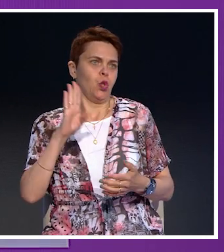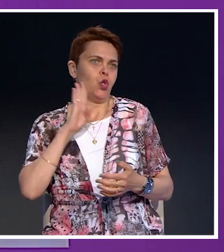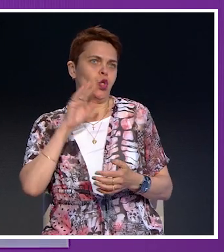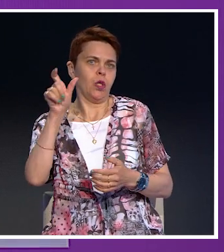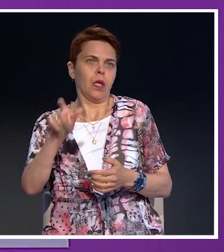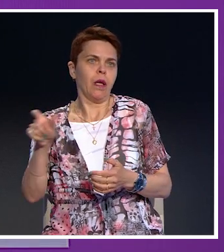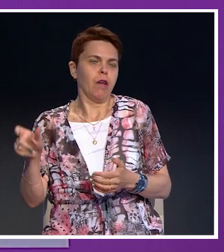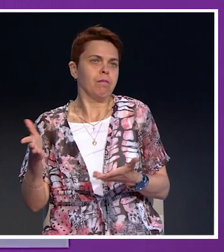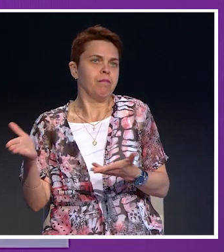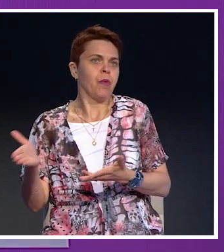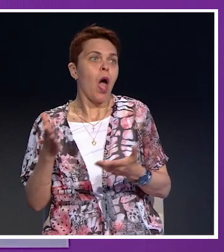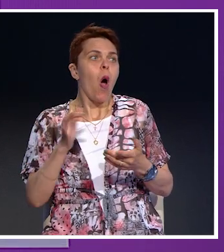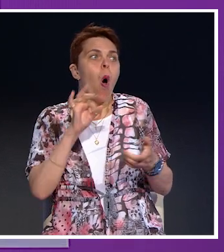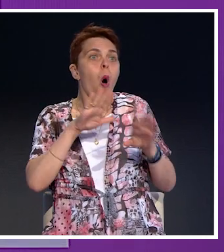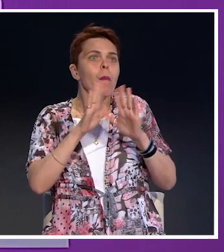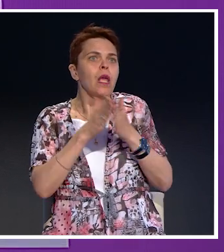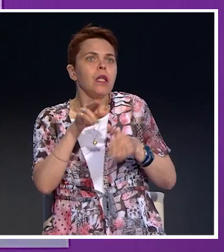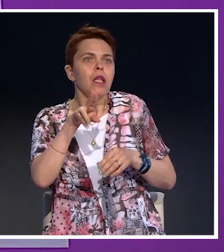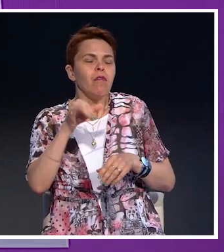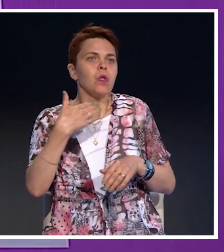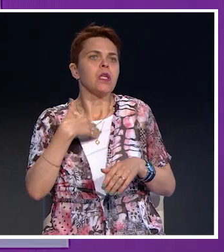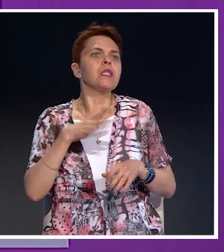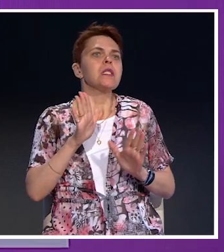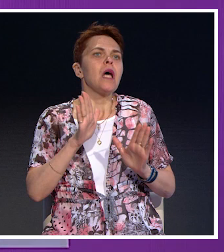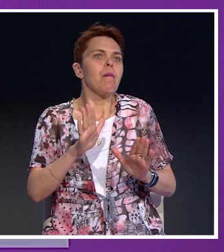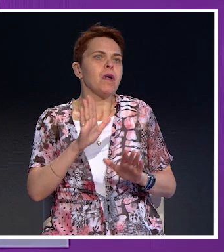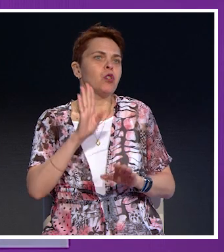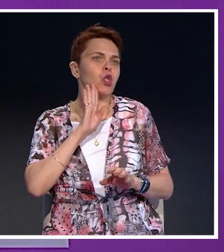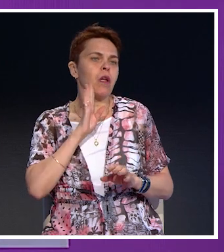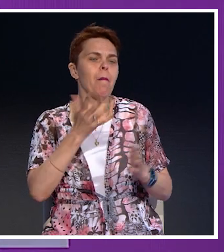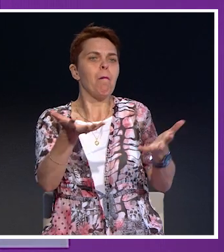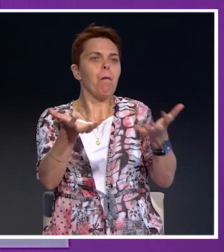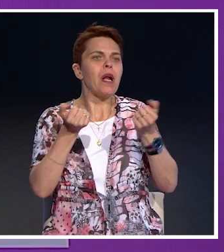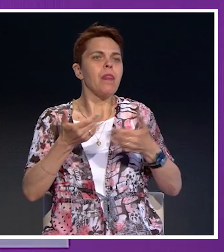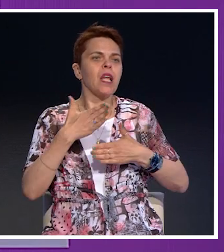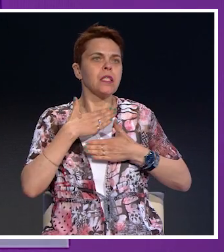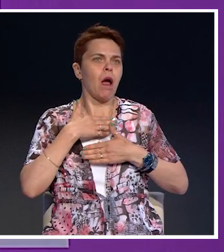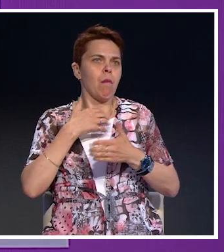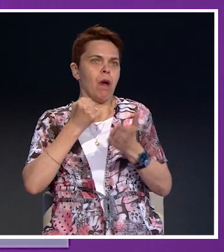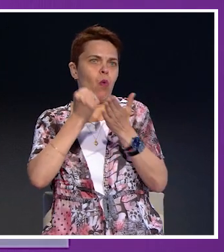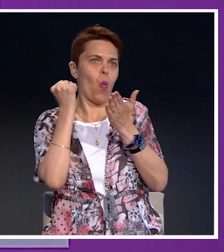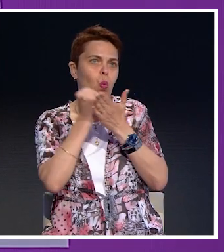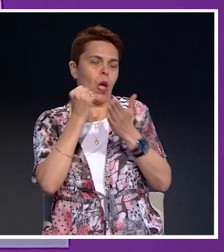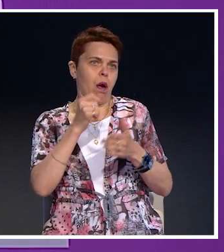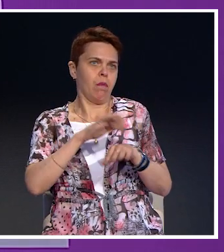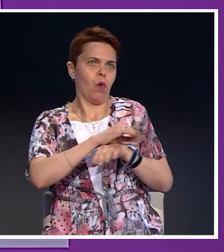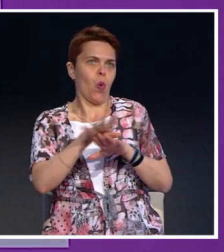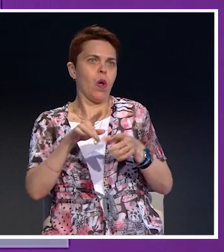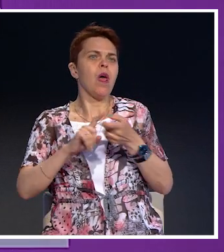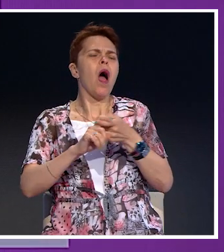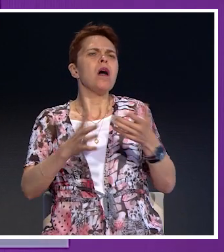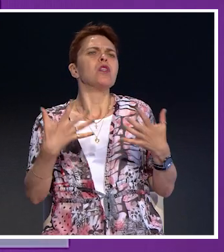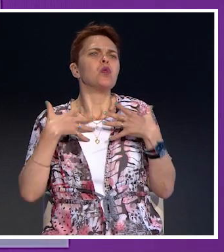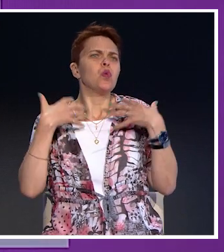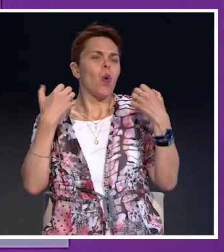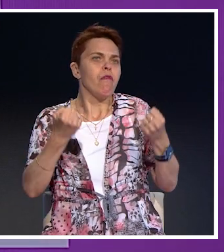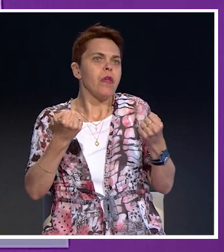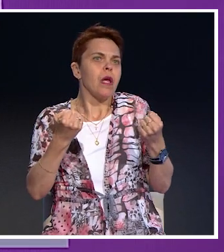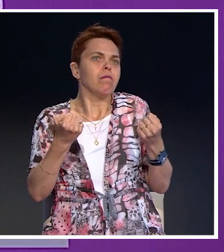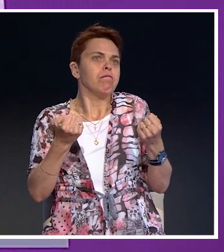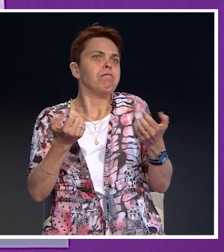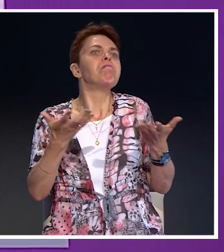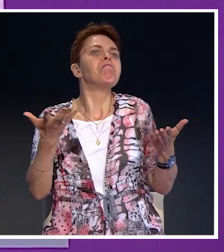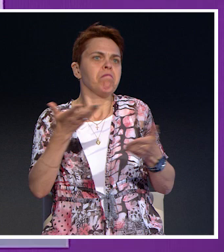жінки. Об'єктивно, саме українські жінки першими прийняли на себе удар коронавірусу. У сфері охорони здоров'я